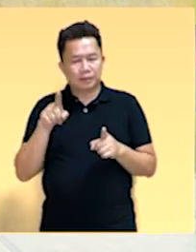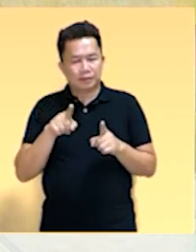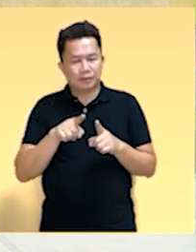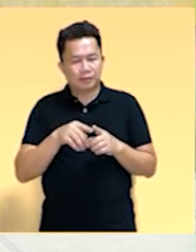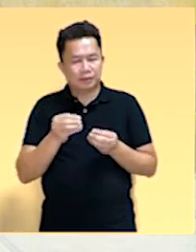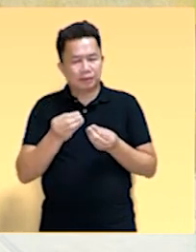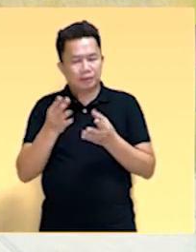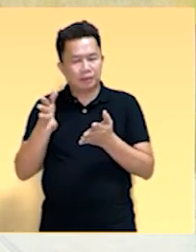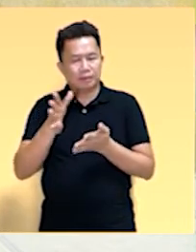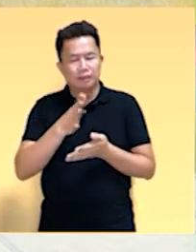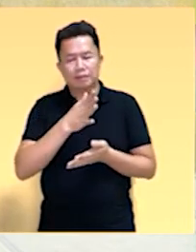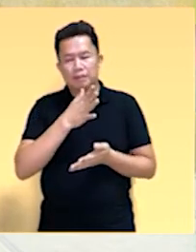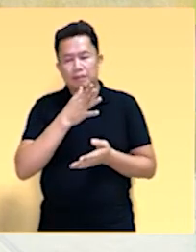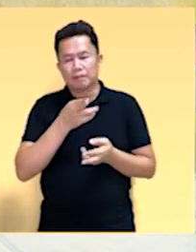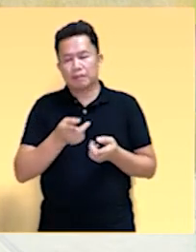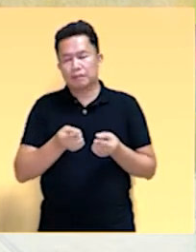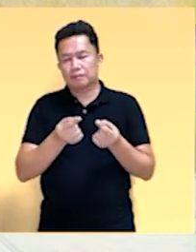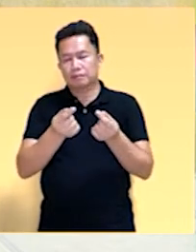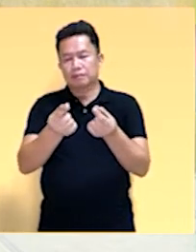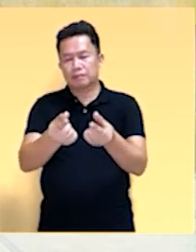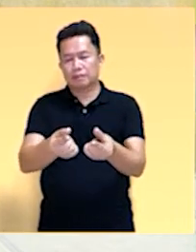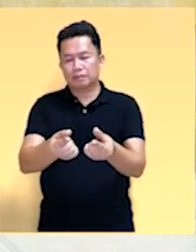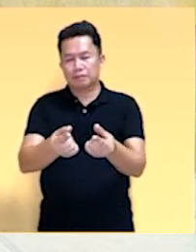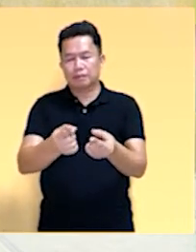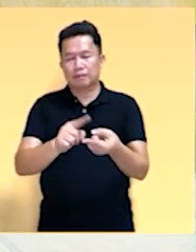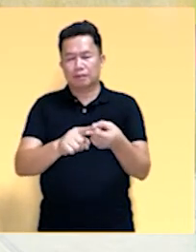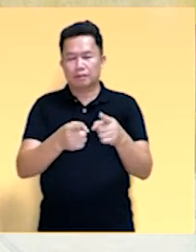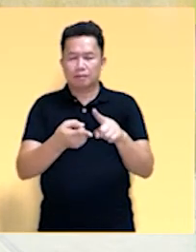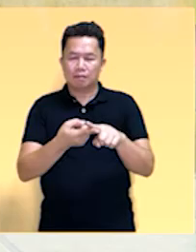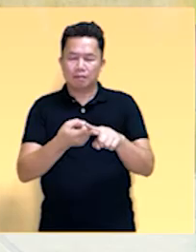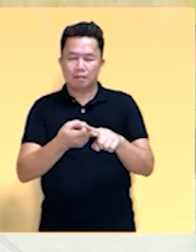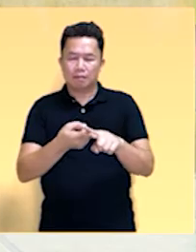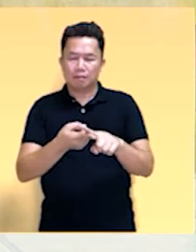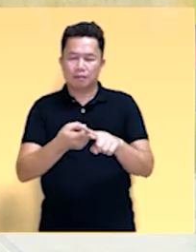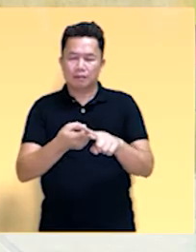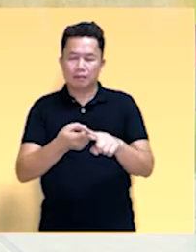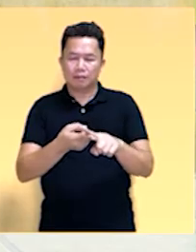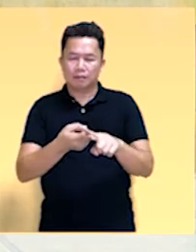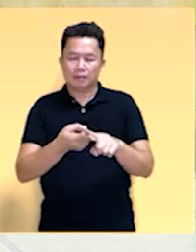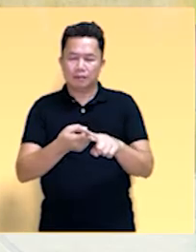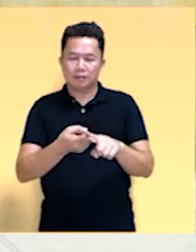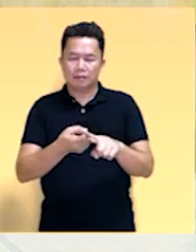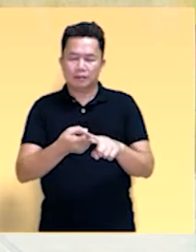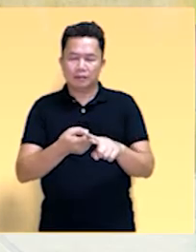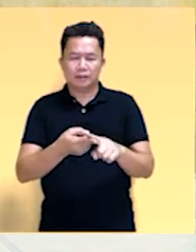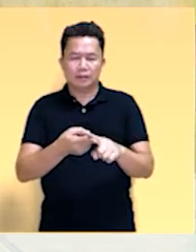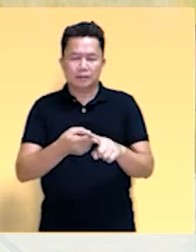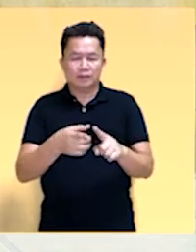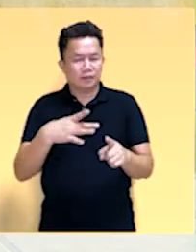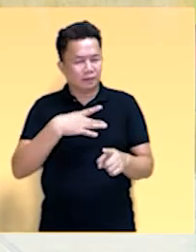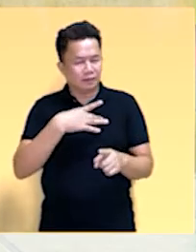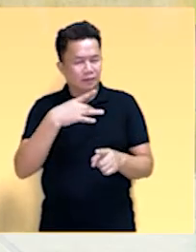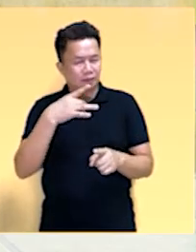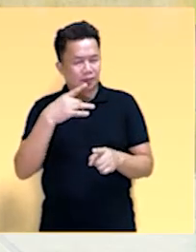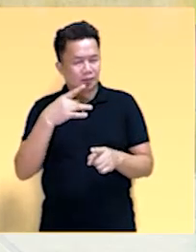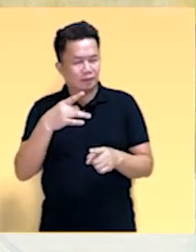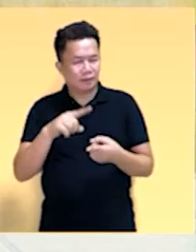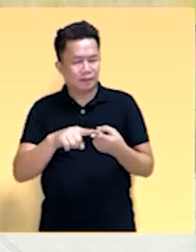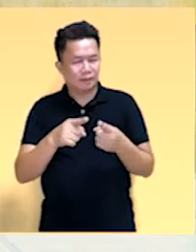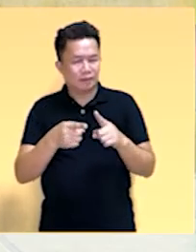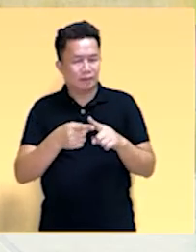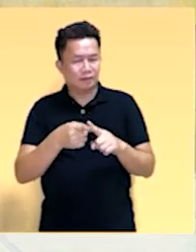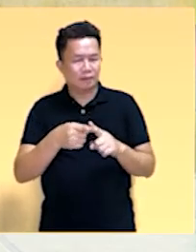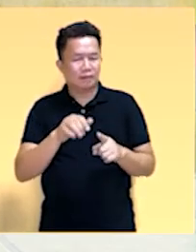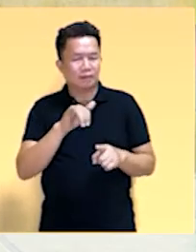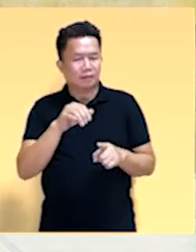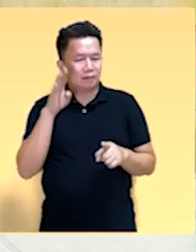Kuya, naibigay na ni Nanay ang regalo ko sa aking kaibigan. Talaga ba? Nagustuhan ba niya?